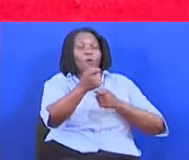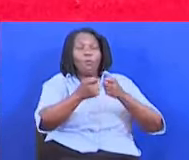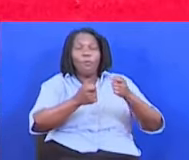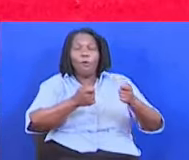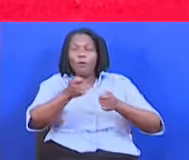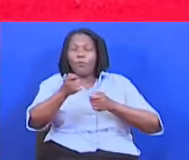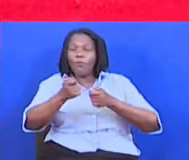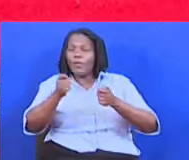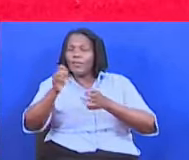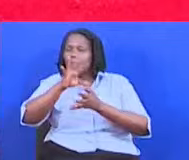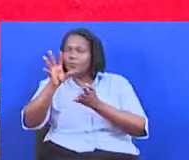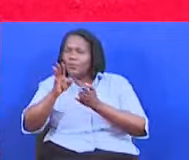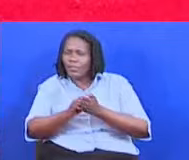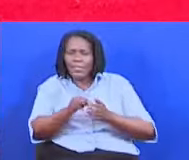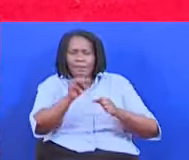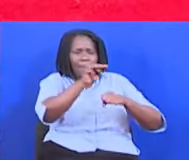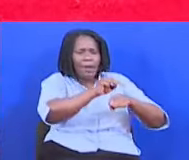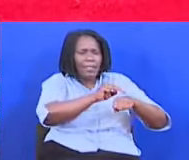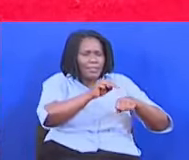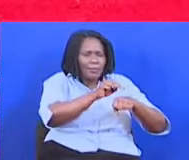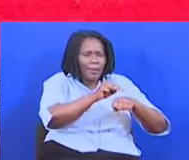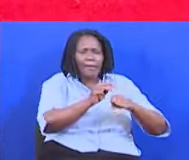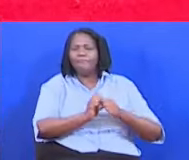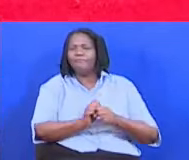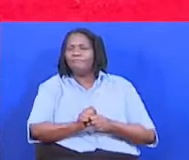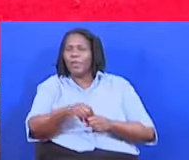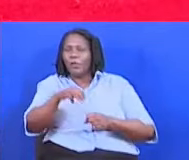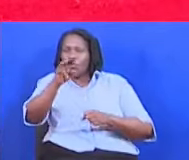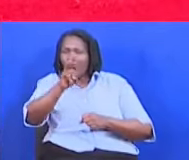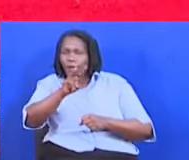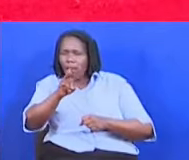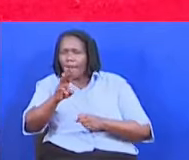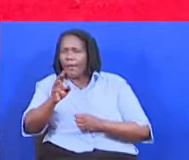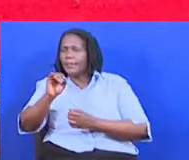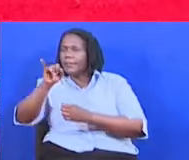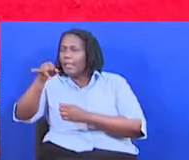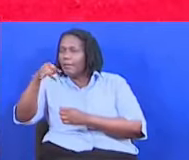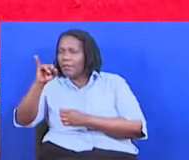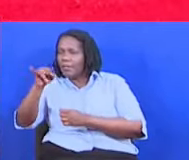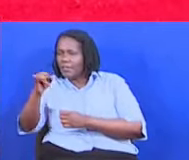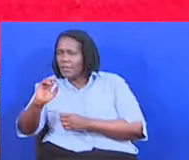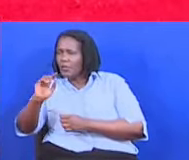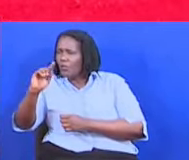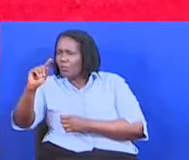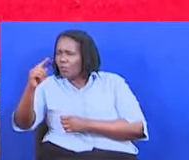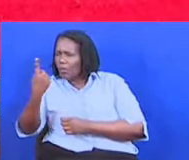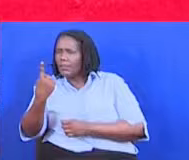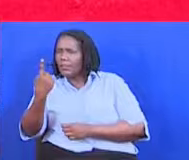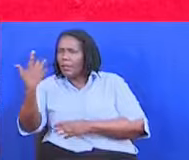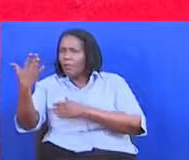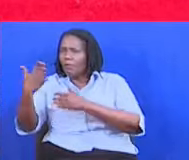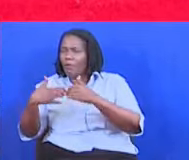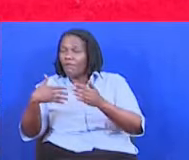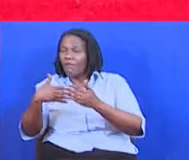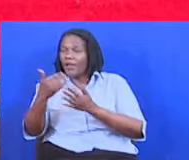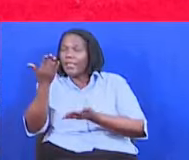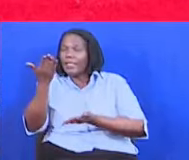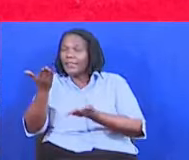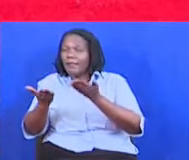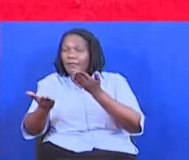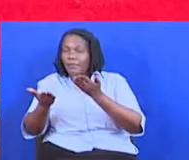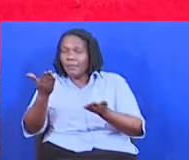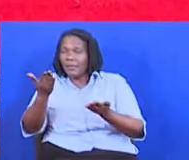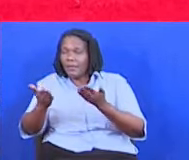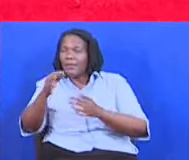wa manispaa, halmashauri na majiji kote nchini kuhakikisha kwanza wanafanya tathmini ya uhitaji wa masoko